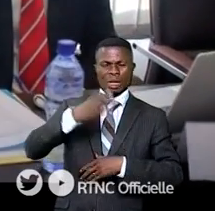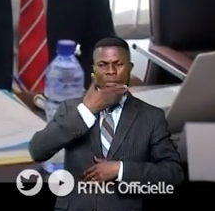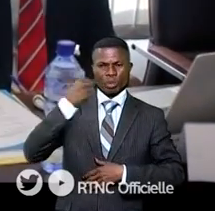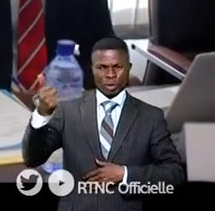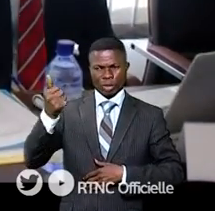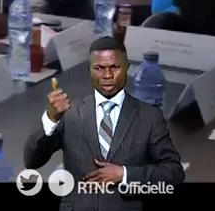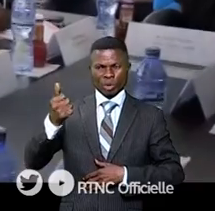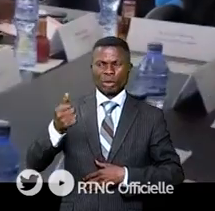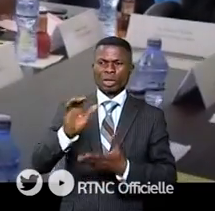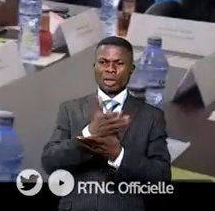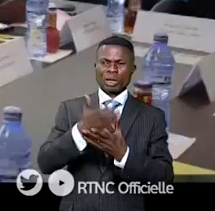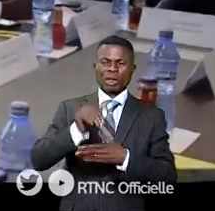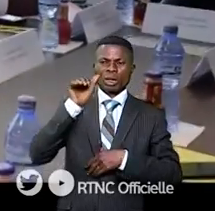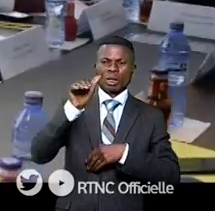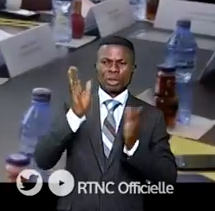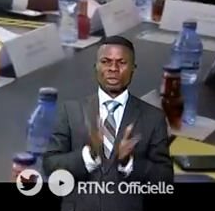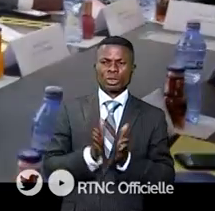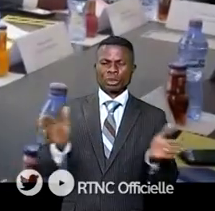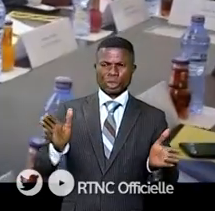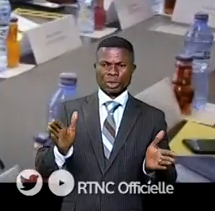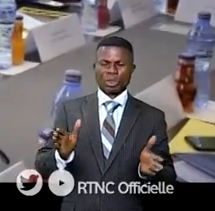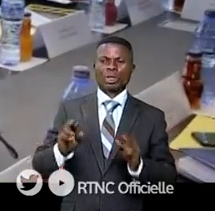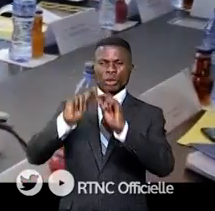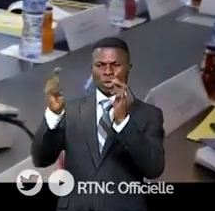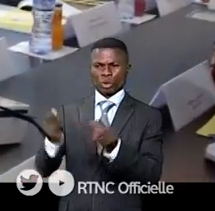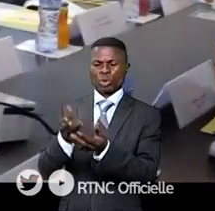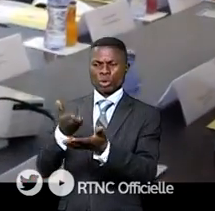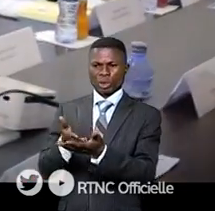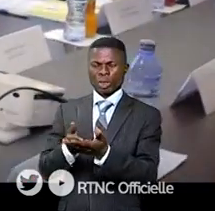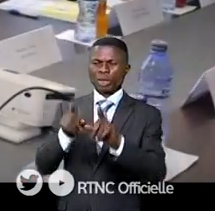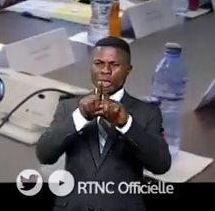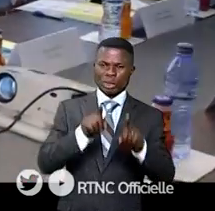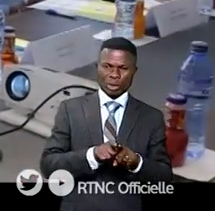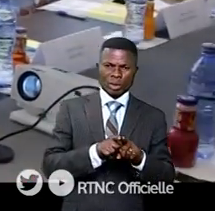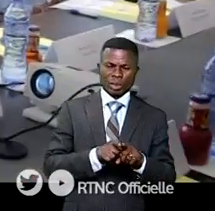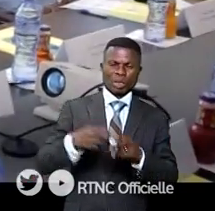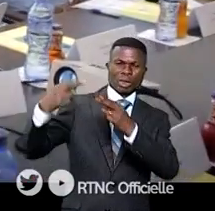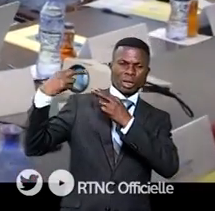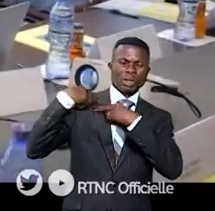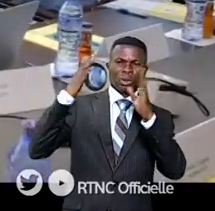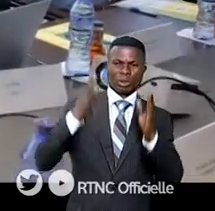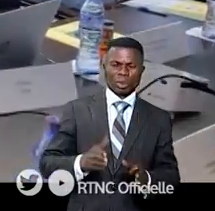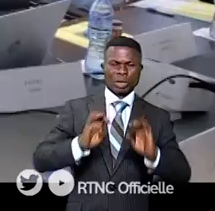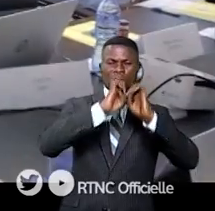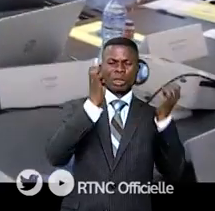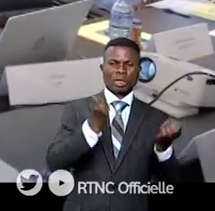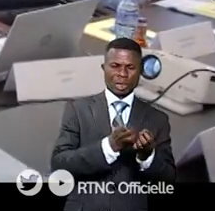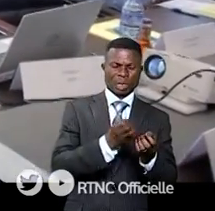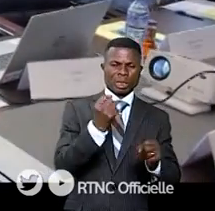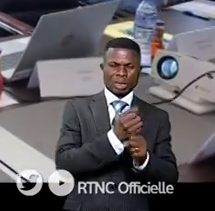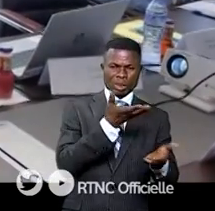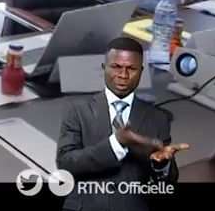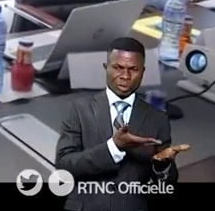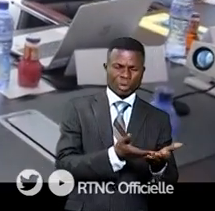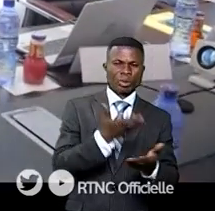ont eu lieu entre le directeur général de l'RSP, Ahmed Khaled Kant, et les responsables des entreprises de ce secteur. Et